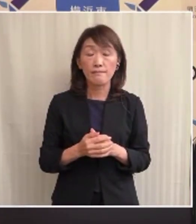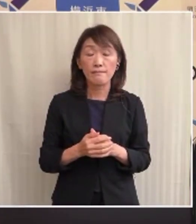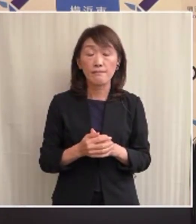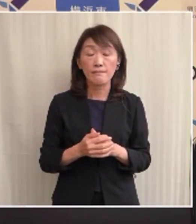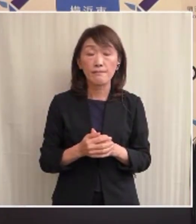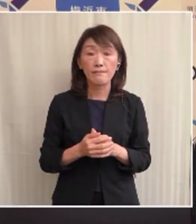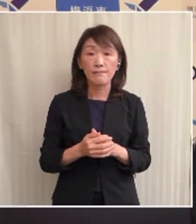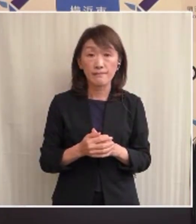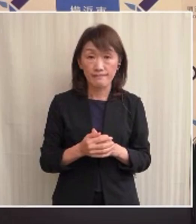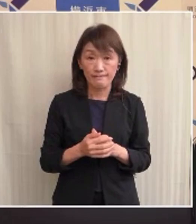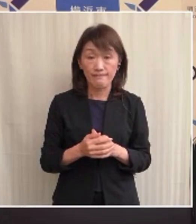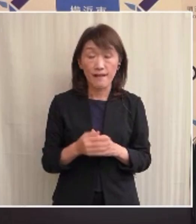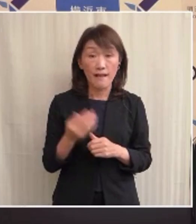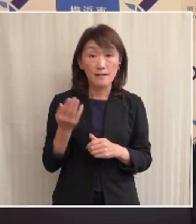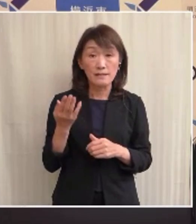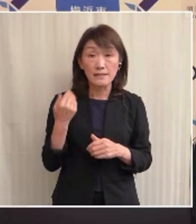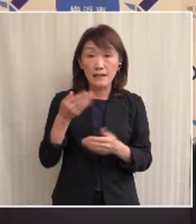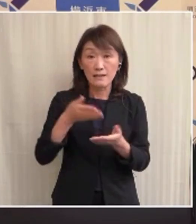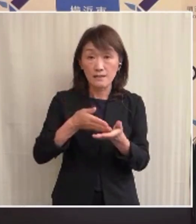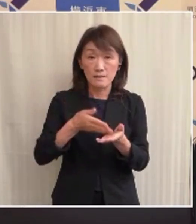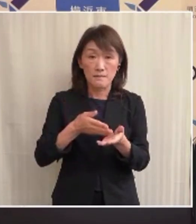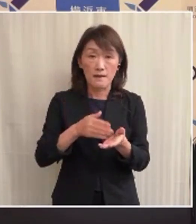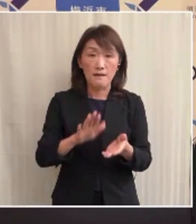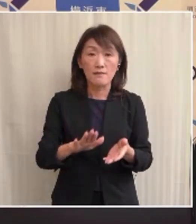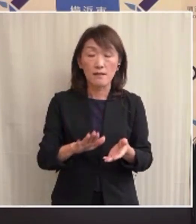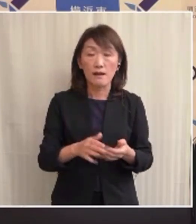どこだっけ、お示ししたようにですね、